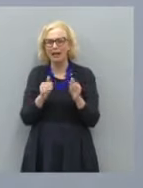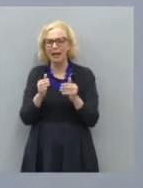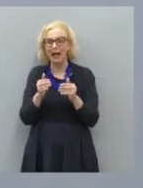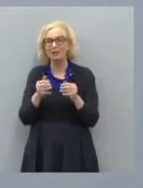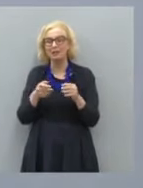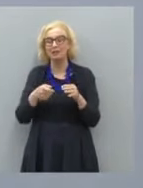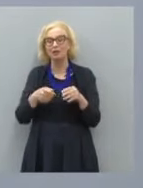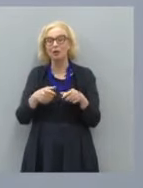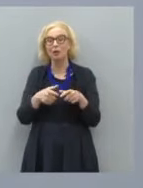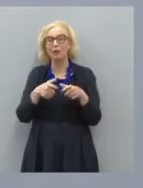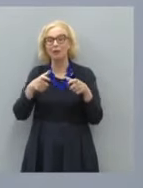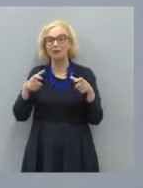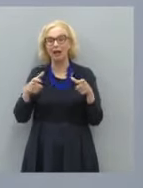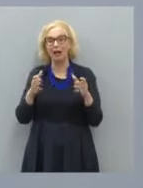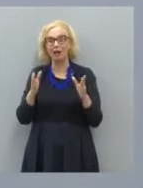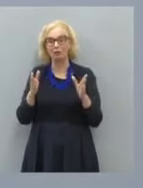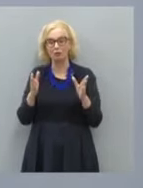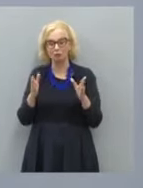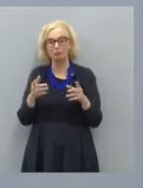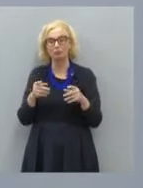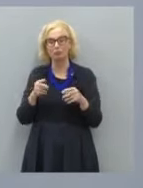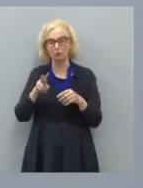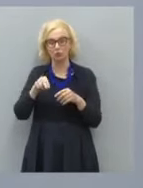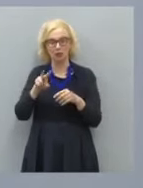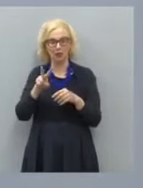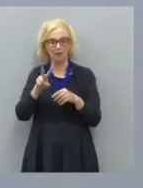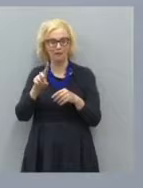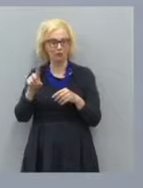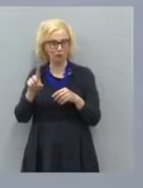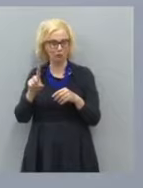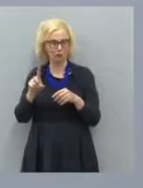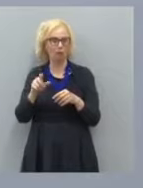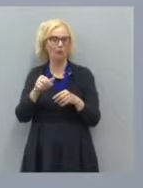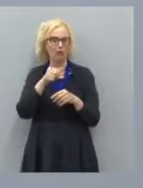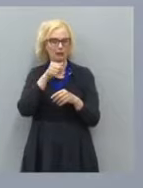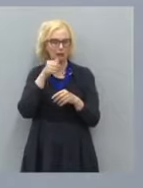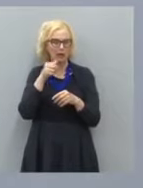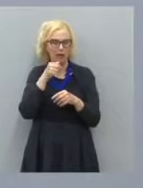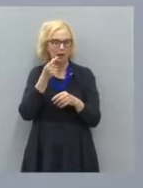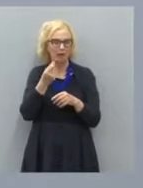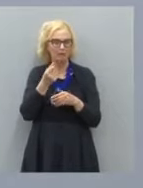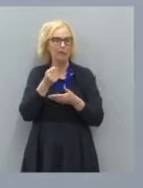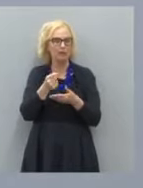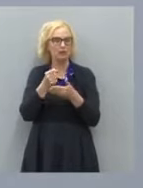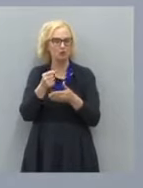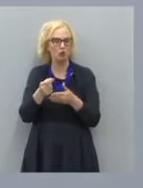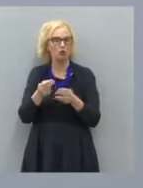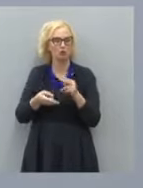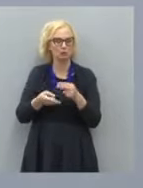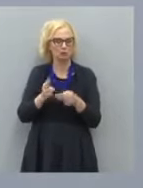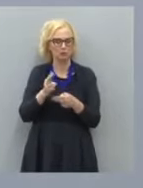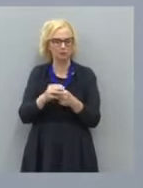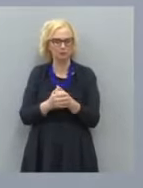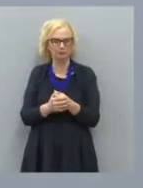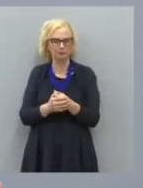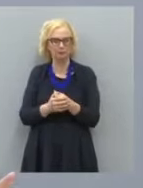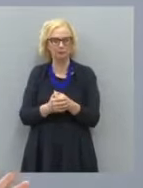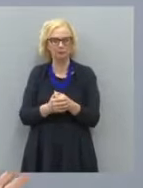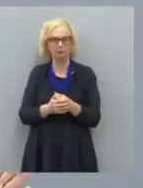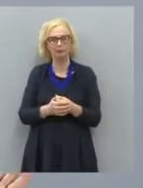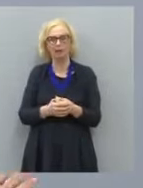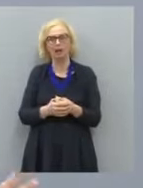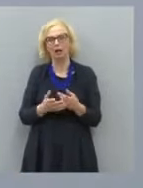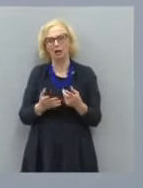del 2021 servono servono maggiori maggiori risorse quindi con le capacità che abbiamo